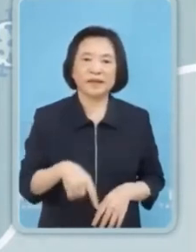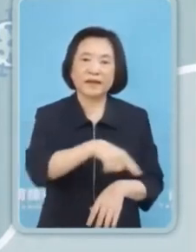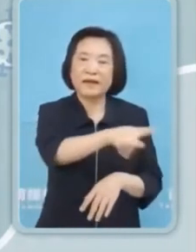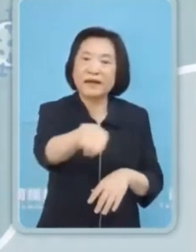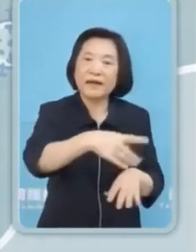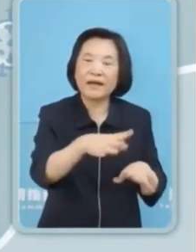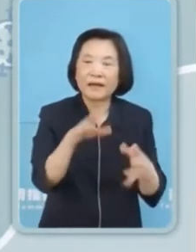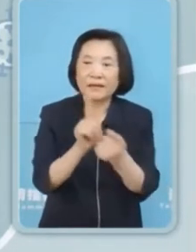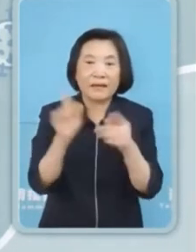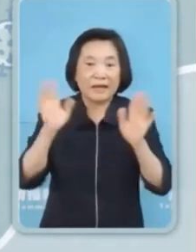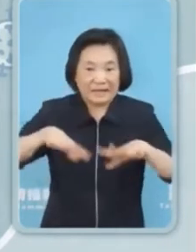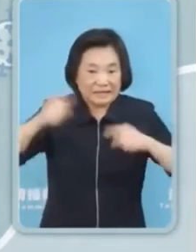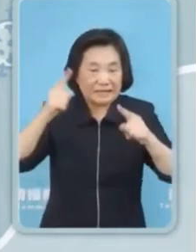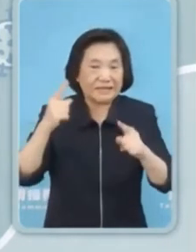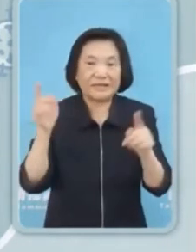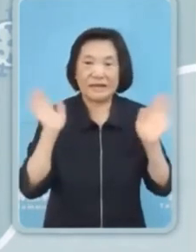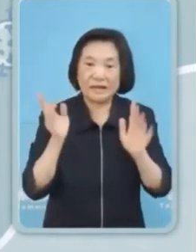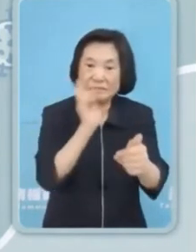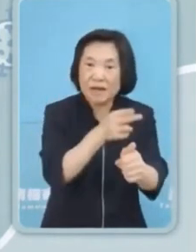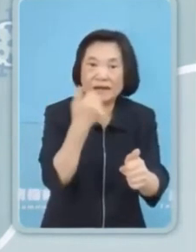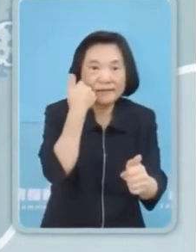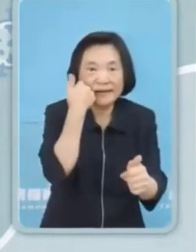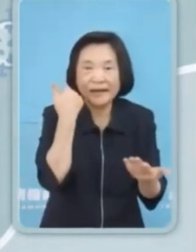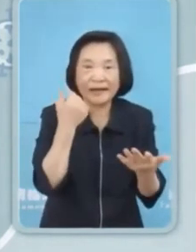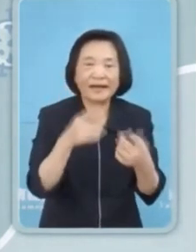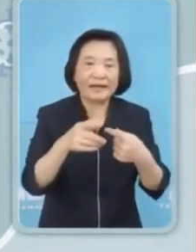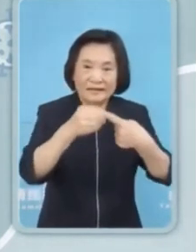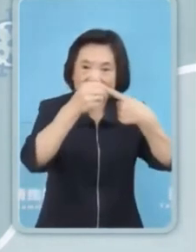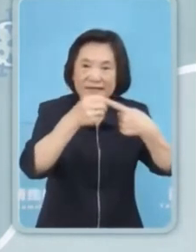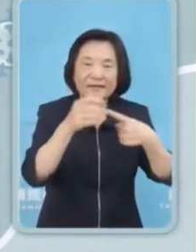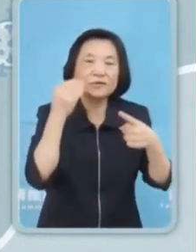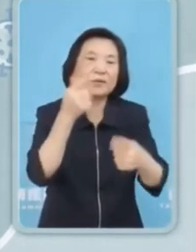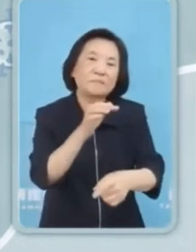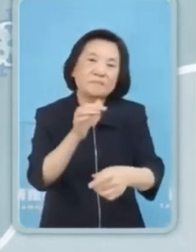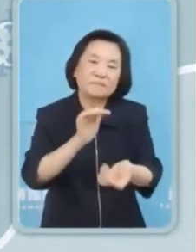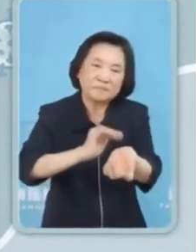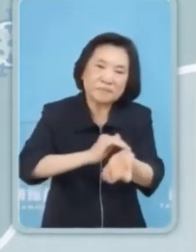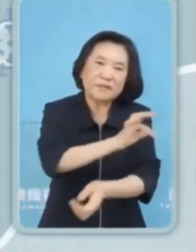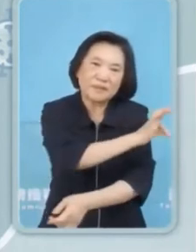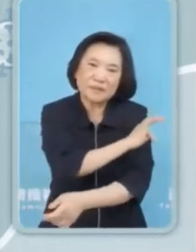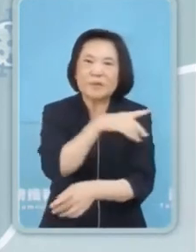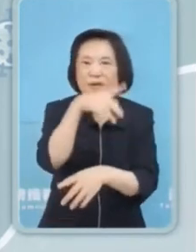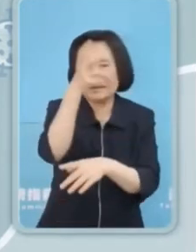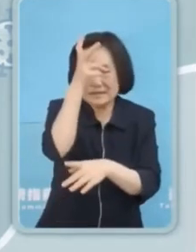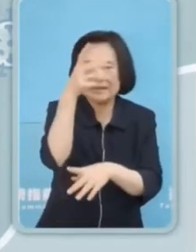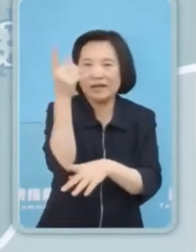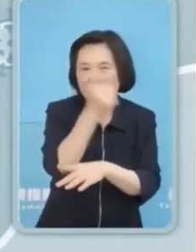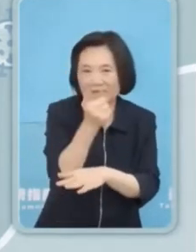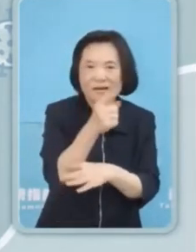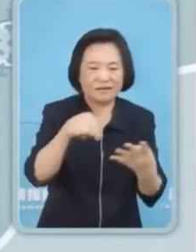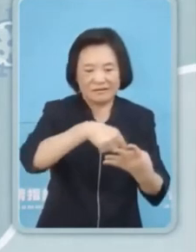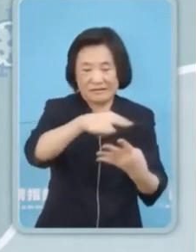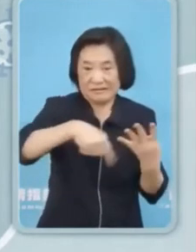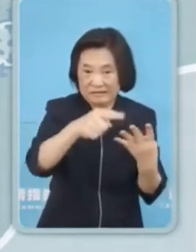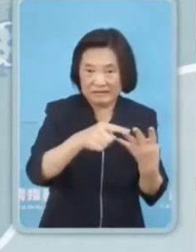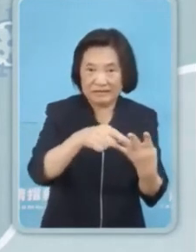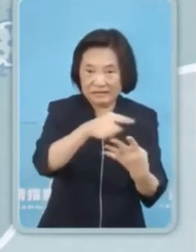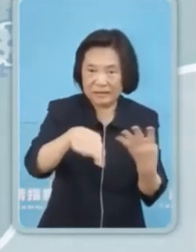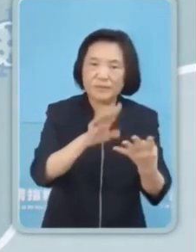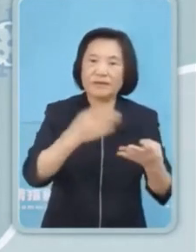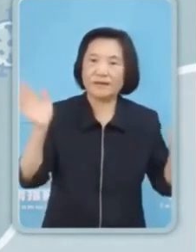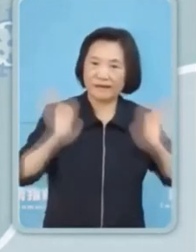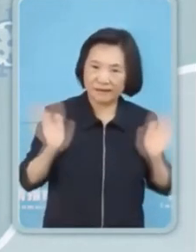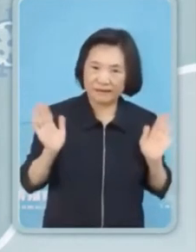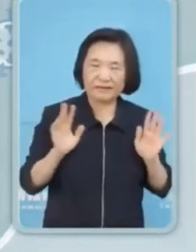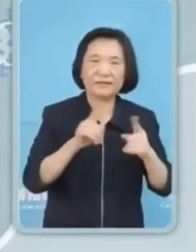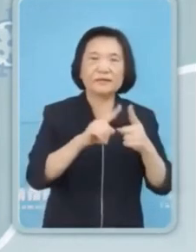这个对象，优先收托的对象，我们的建议是第一线紧销。 台北市在今天新增了有9例个案，而针